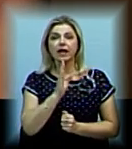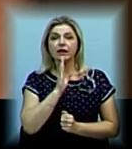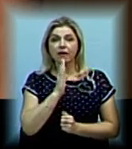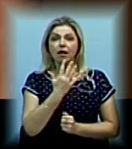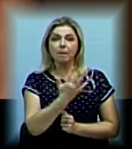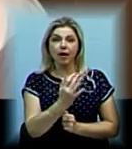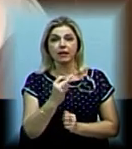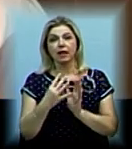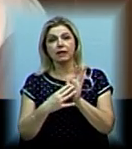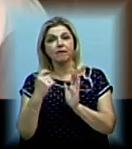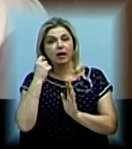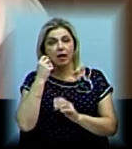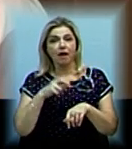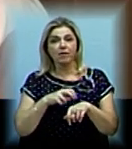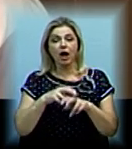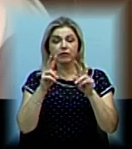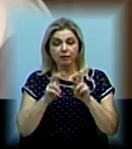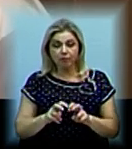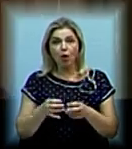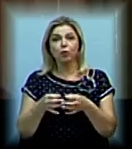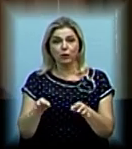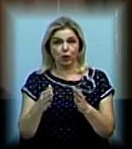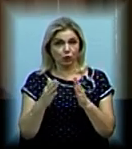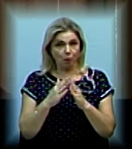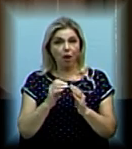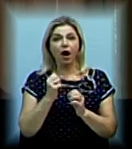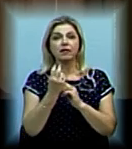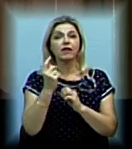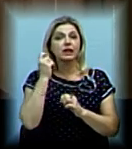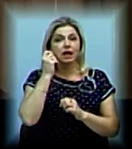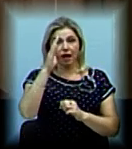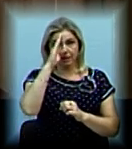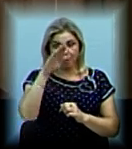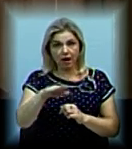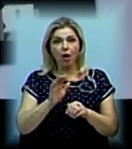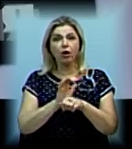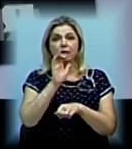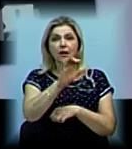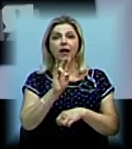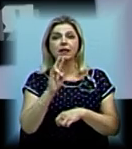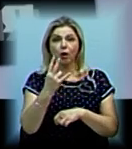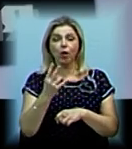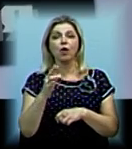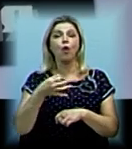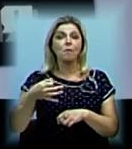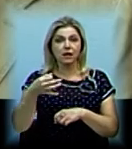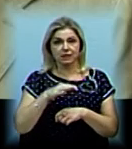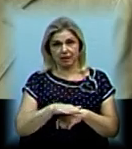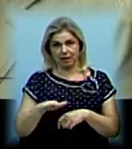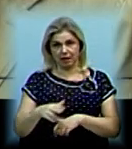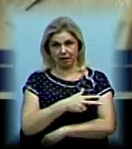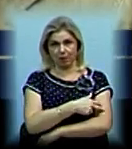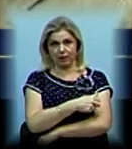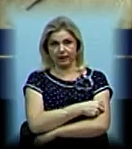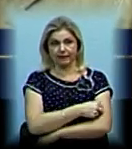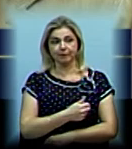та 9 років, оглянувши, лікарі відпустили додому. 12-річного хлопця відправили до Миколаївської обласної дитячої лікарні. Зараз